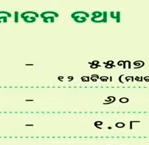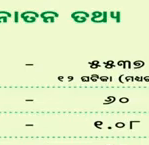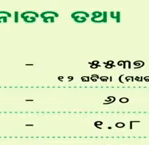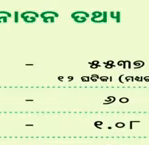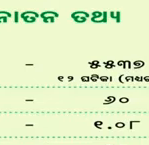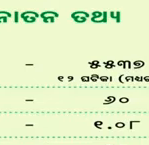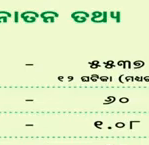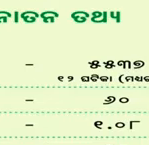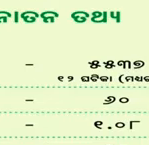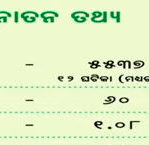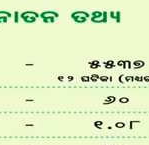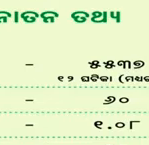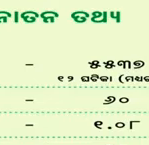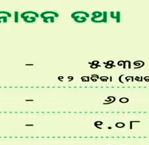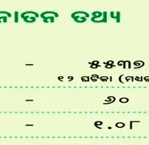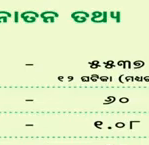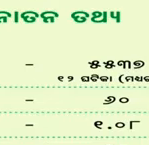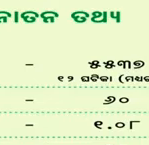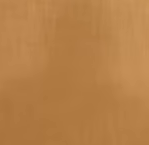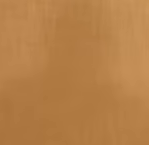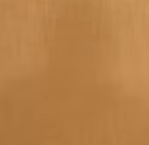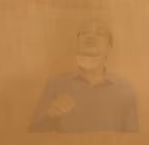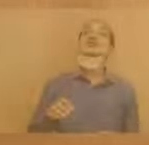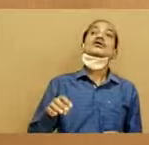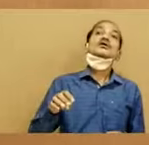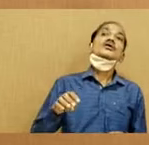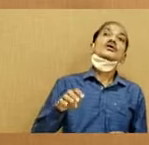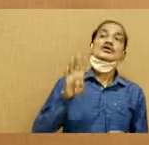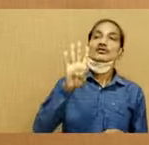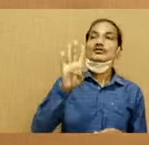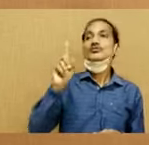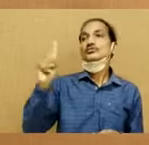ଶଯ୍ୟା ସଂଖ୍ୟା ହେଉଛି 3620।